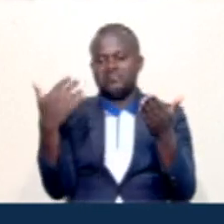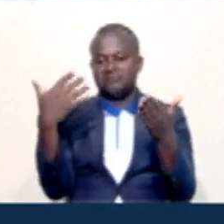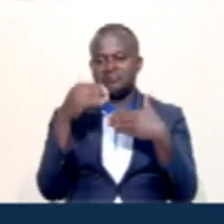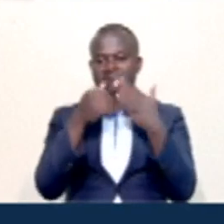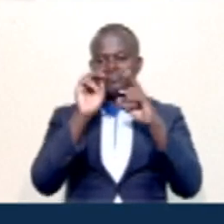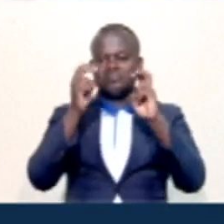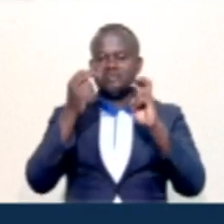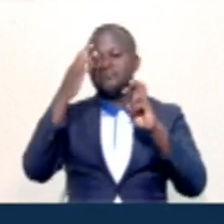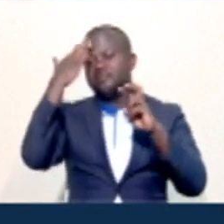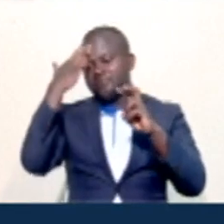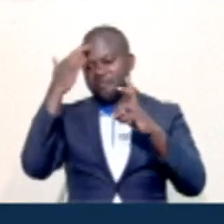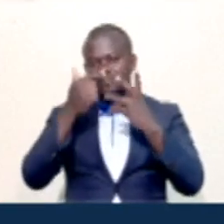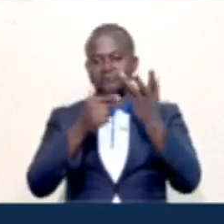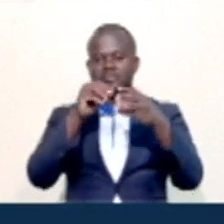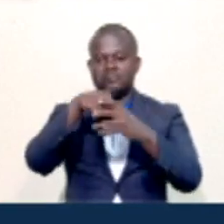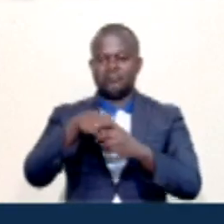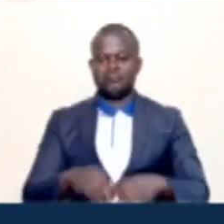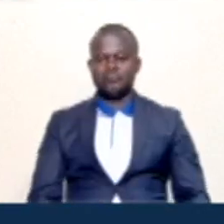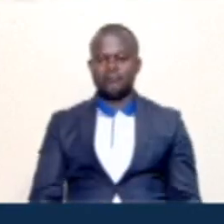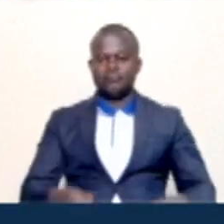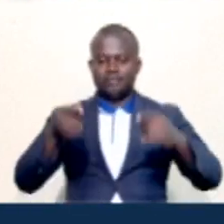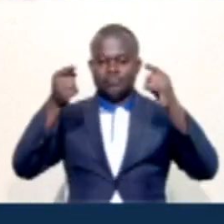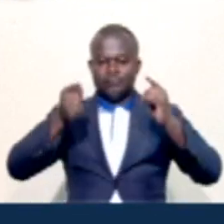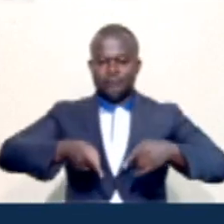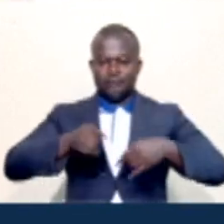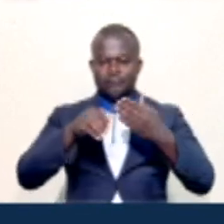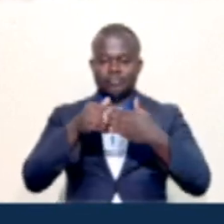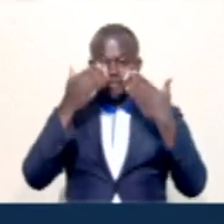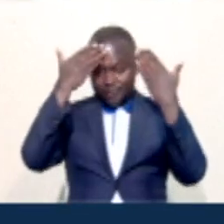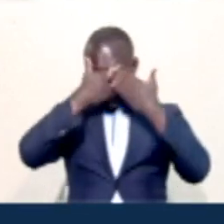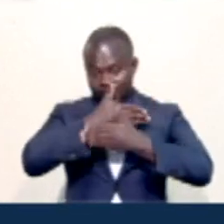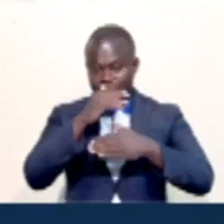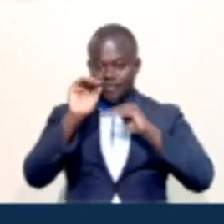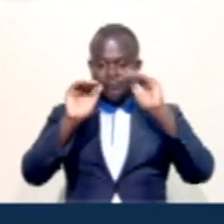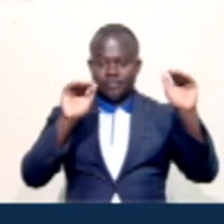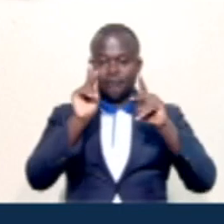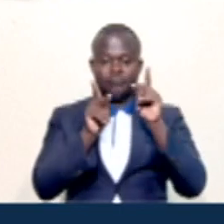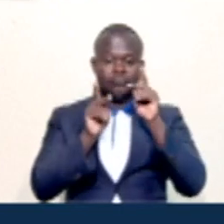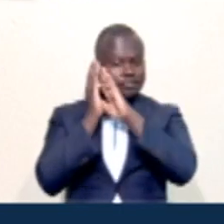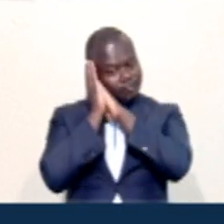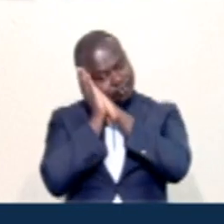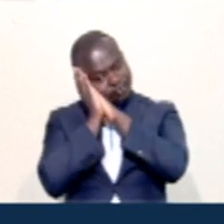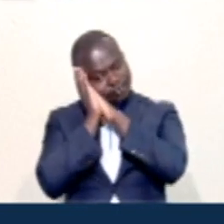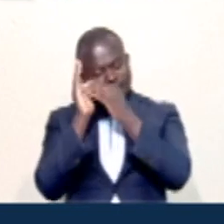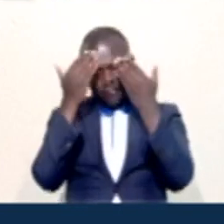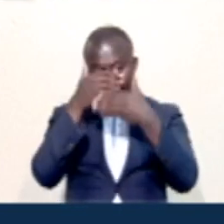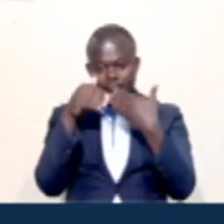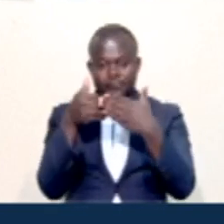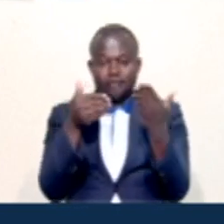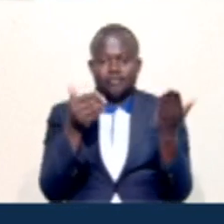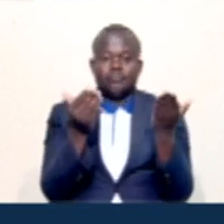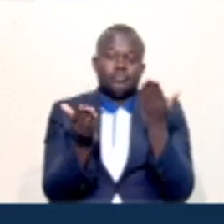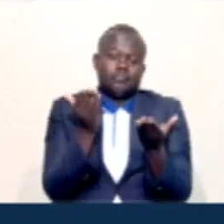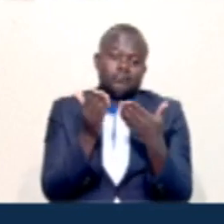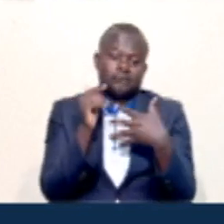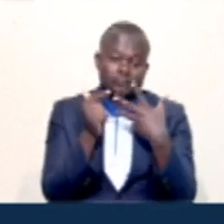ngo nzabyibukireho, ni ibintu biba bindimo. Nibangeraho ijoro bakambaza barayeho mu ijoro ry'ibarura, gusa wenda